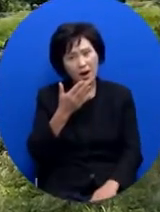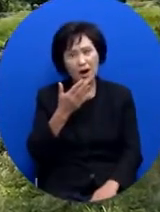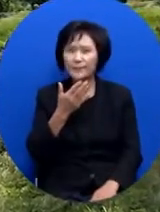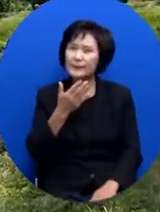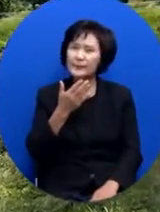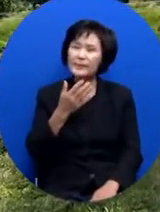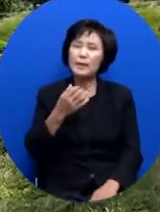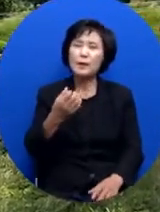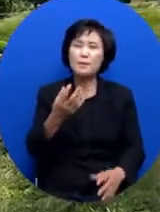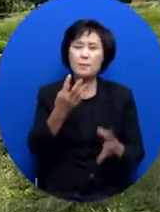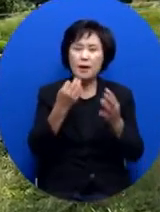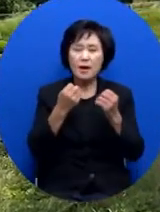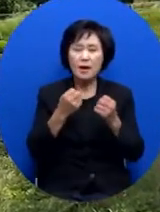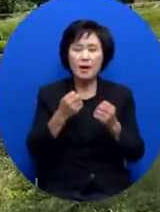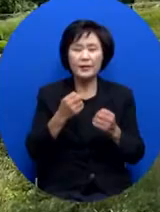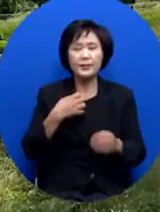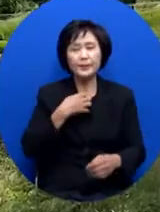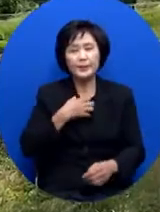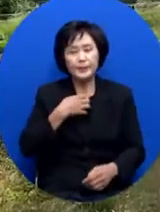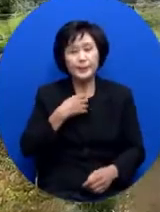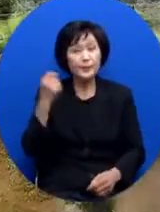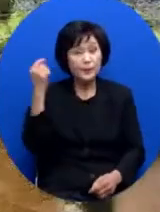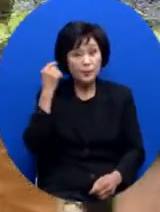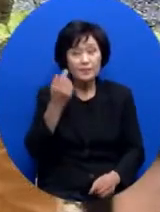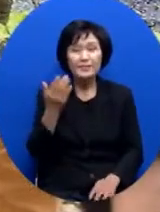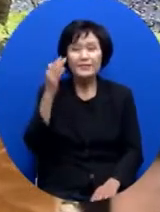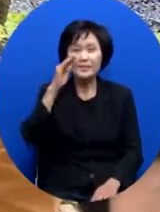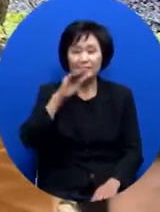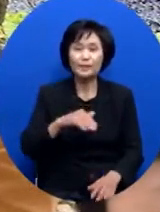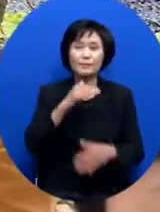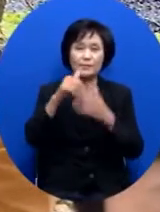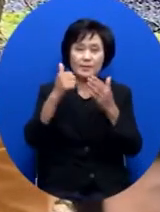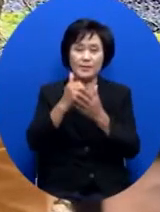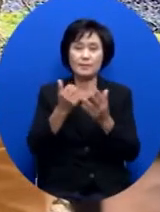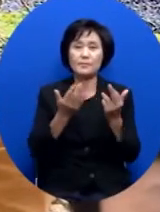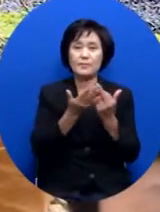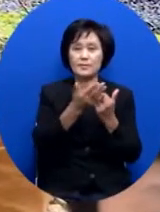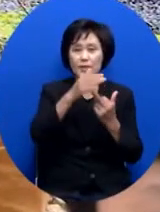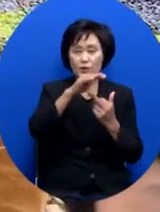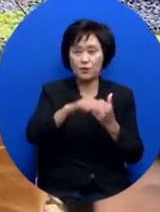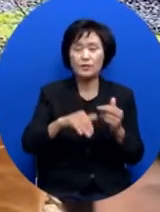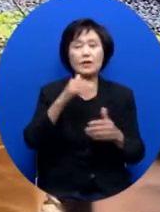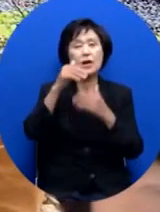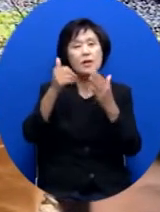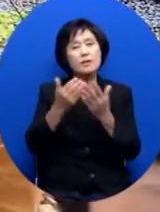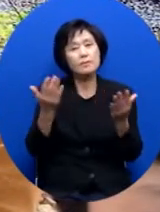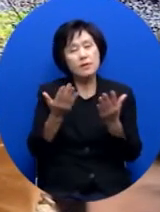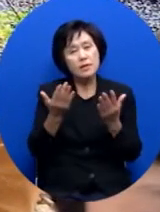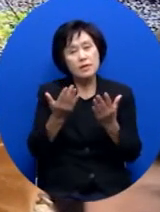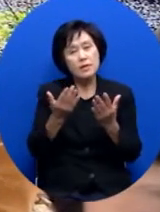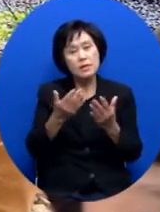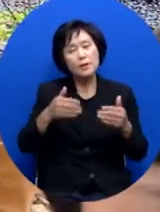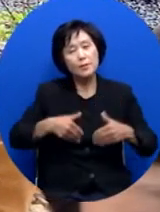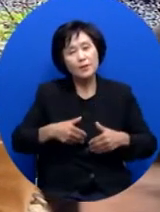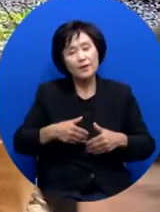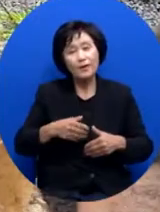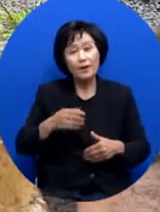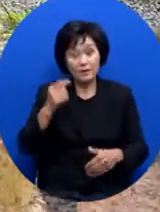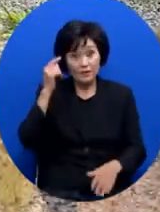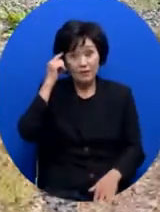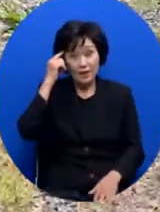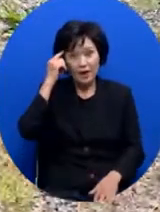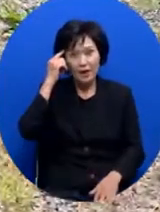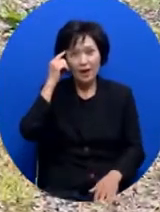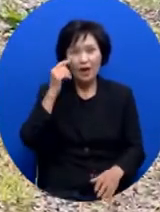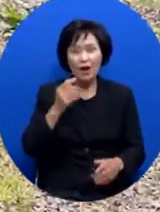이야기를 많이 들었지만 그럼에도 불구하고 하나님께서 제주 땅 의 일을 하기를 원하신다 생각하게 되었고 함께 마음을 모아서 귀한 통짜 들과